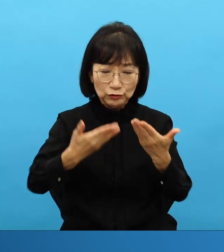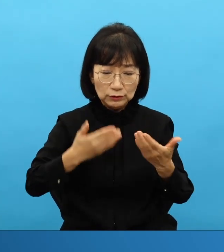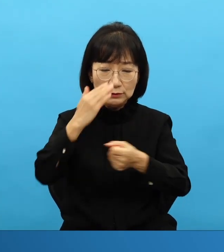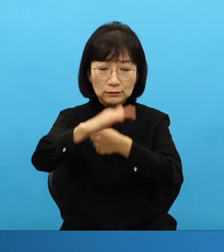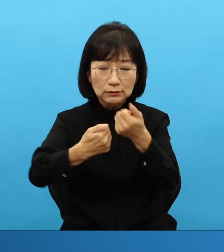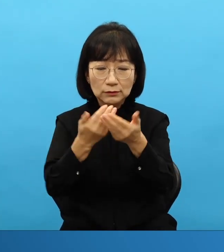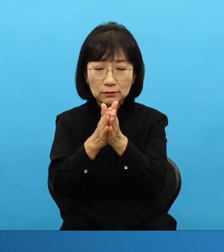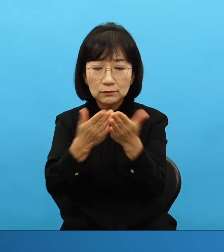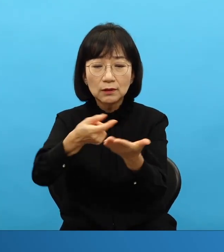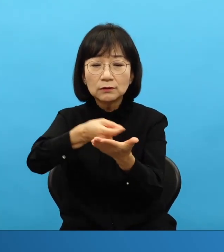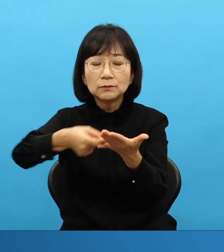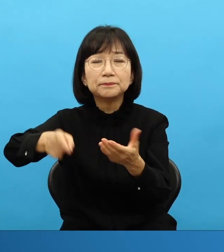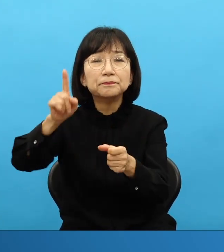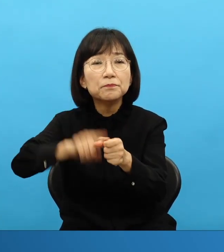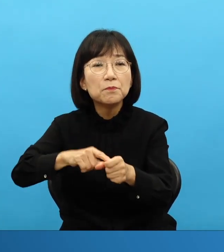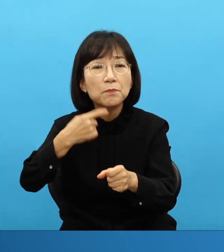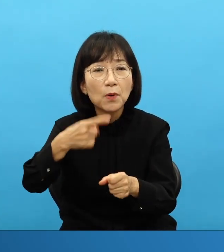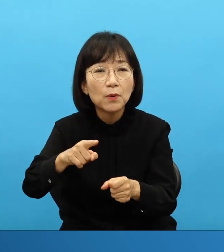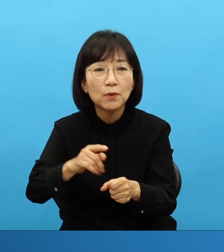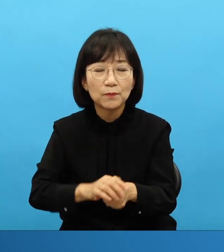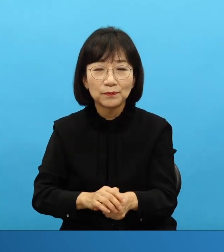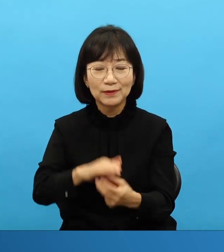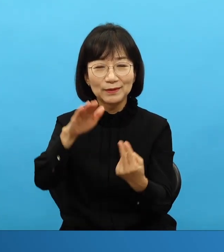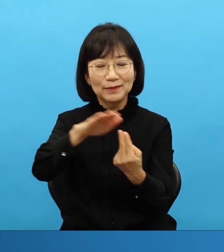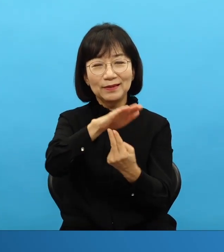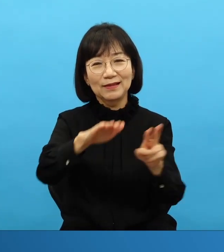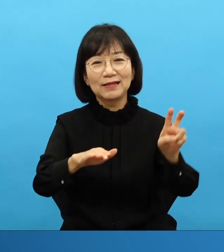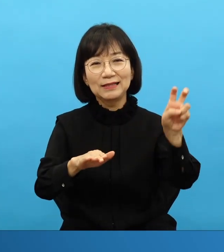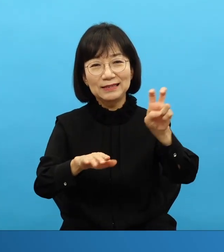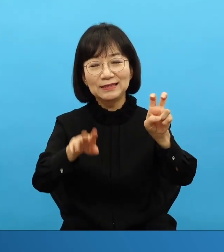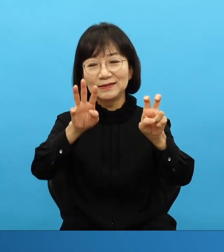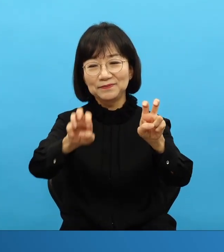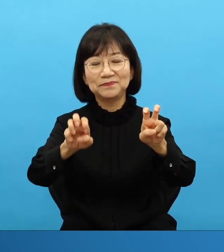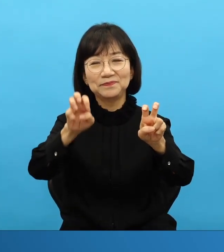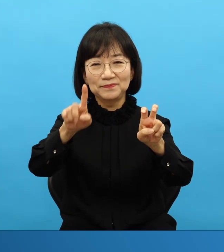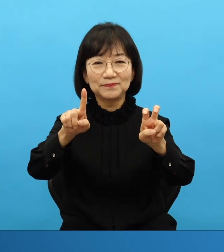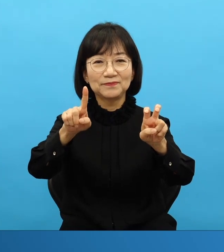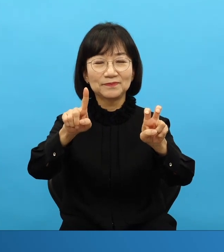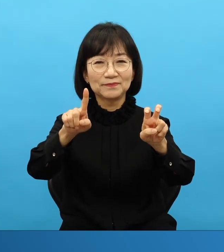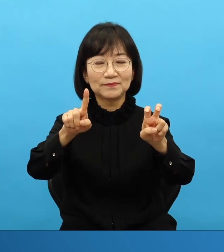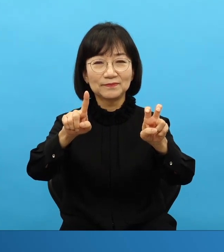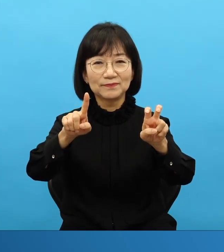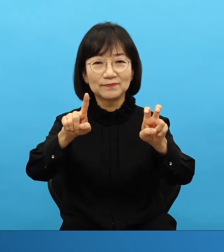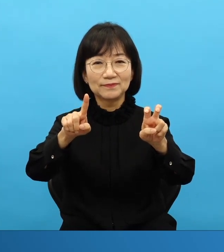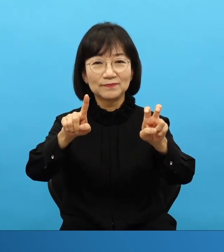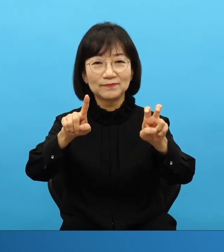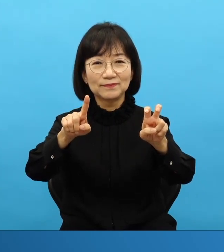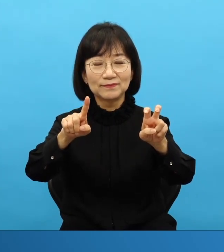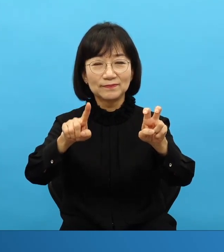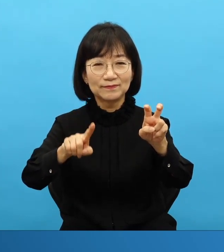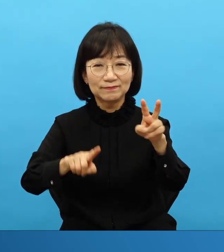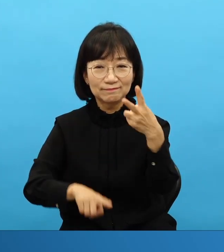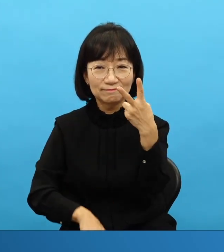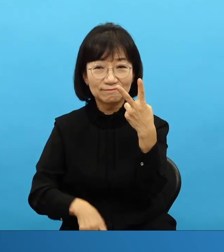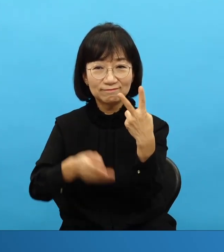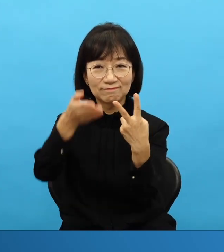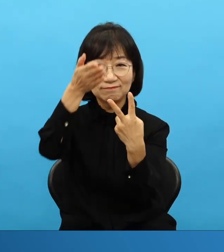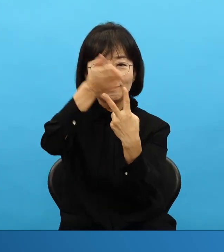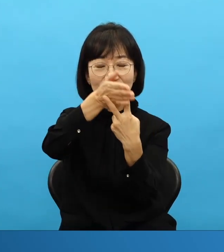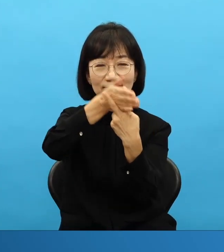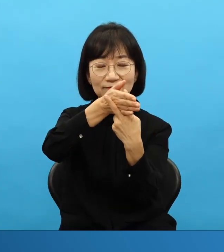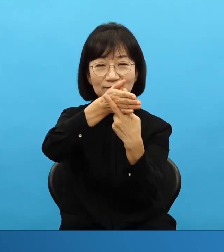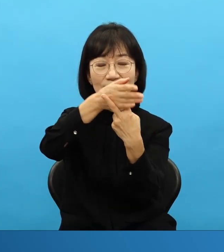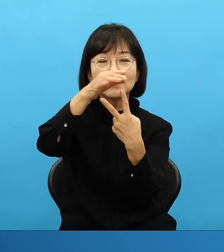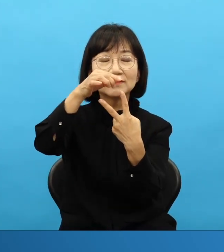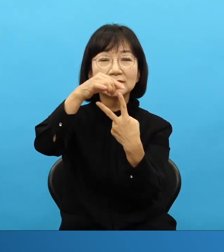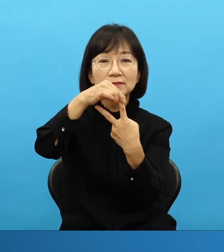呢？ 이겁니다. 就是这个， 요한복음 20장 31절 约翰福音20章31节 두 가지예요. 是2点。 첫 번째가